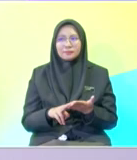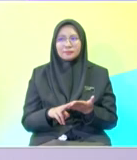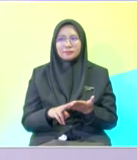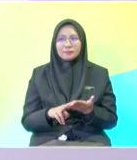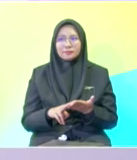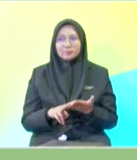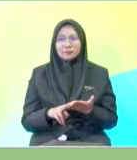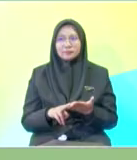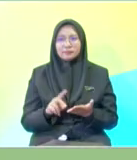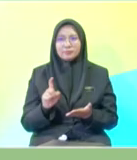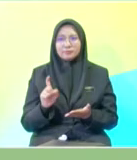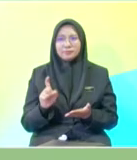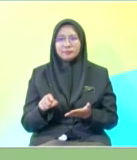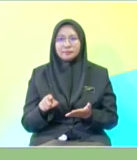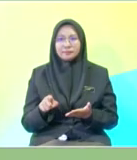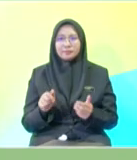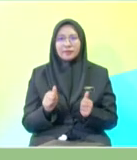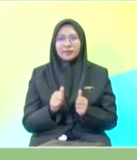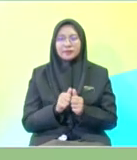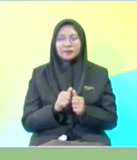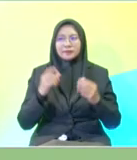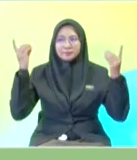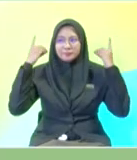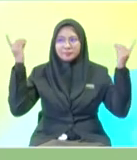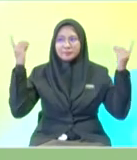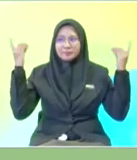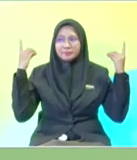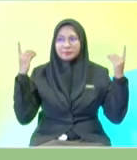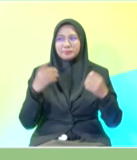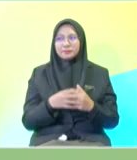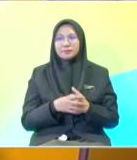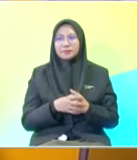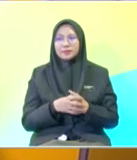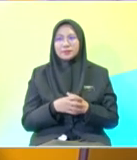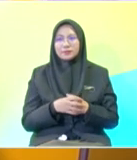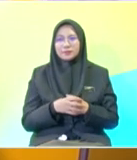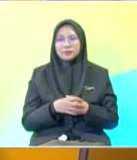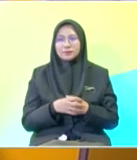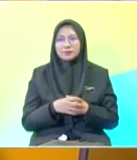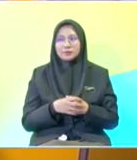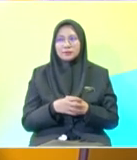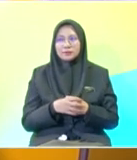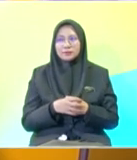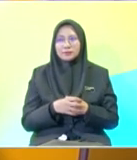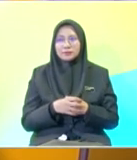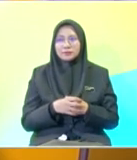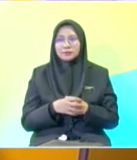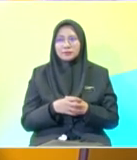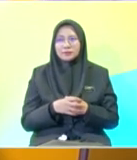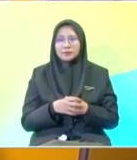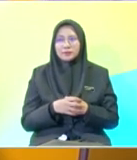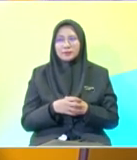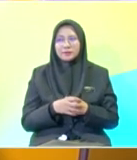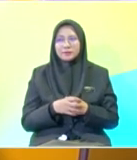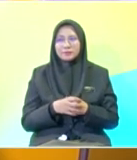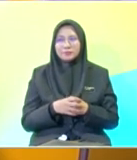mesti dibaca secara dengung Oke bacaannya mesti dengung Oke contoh bacaannya